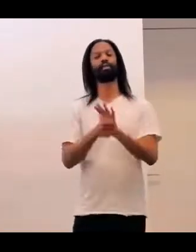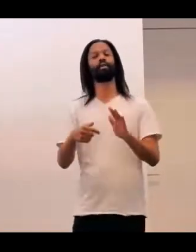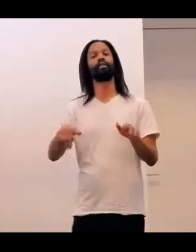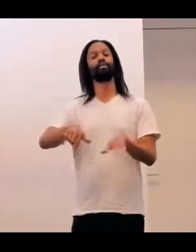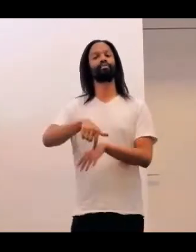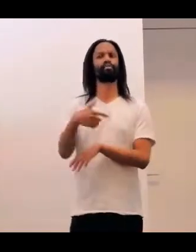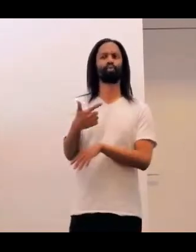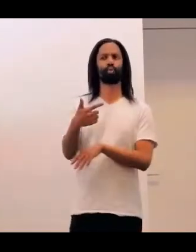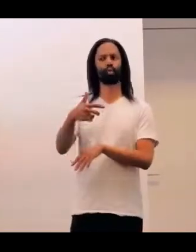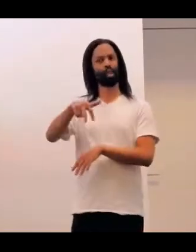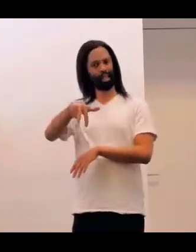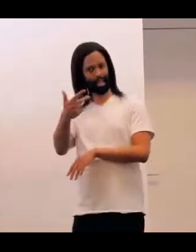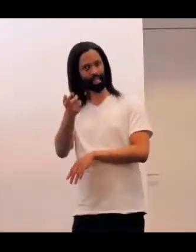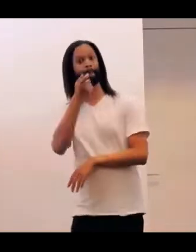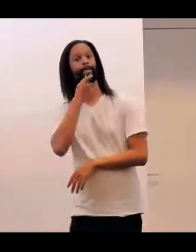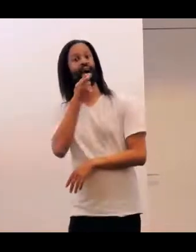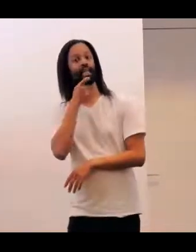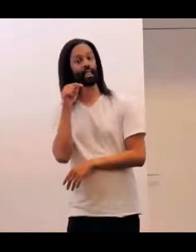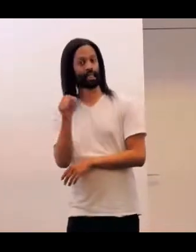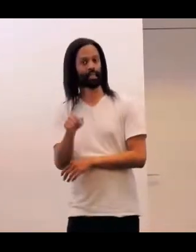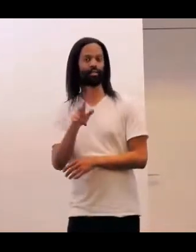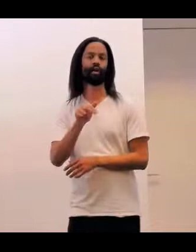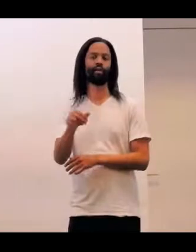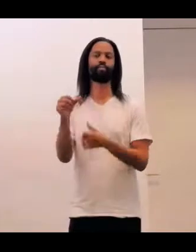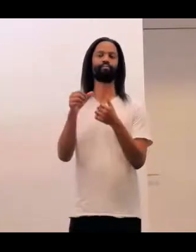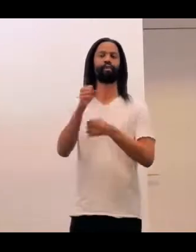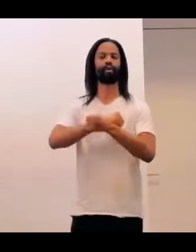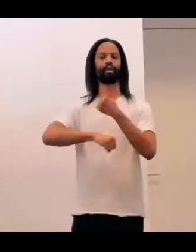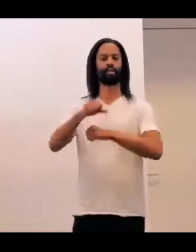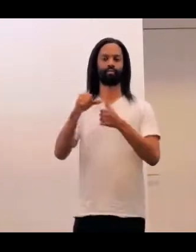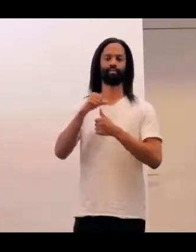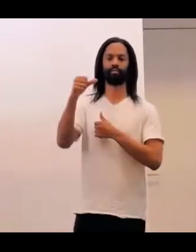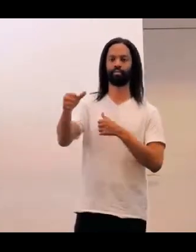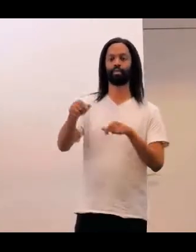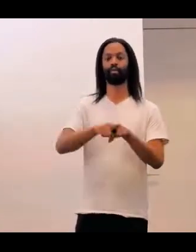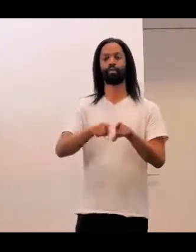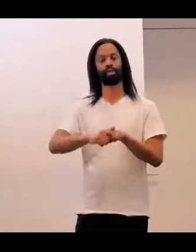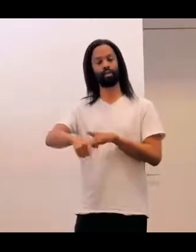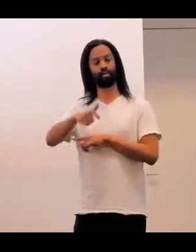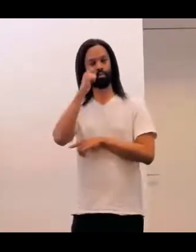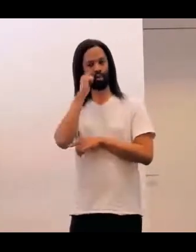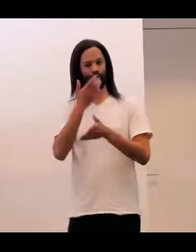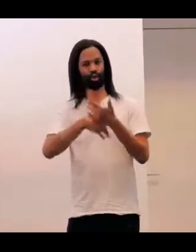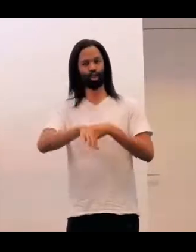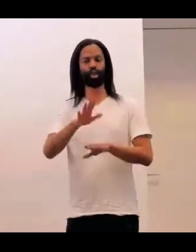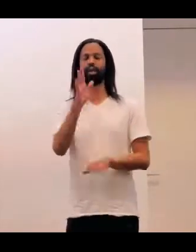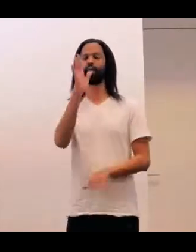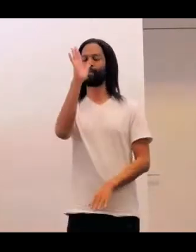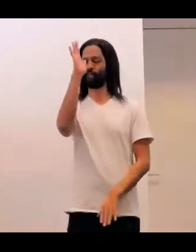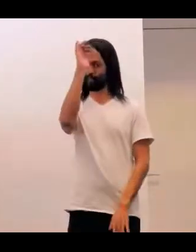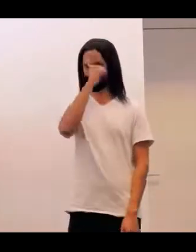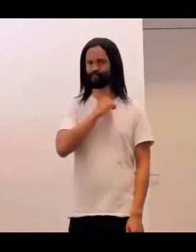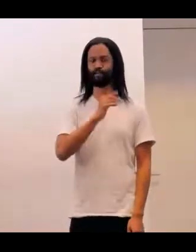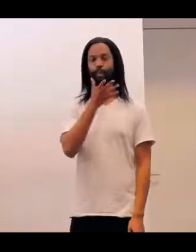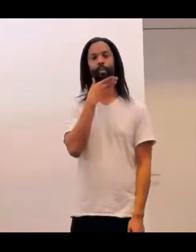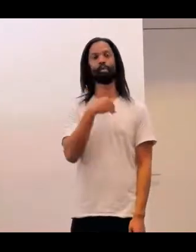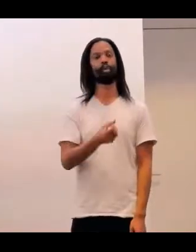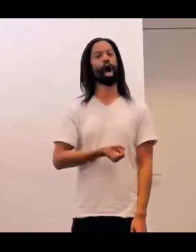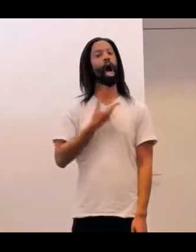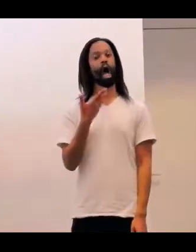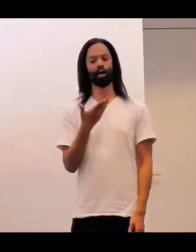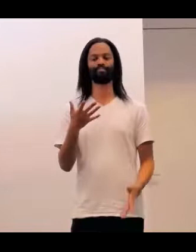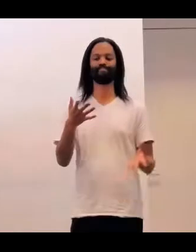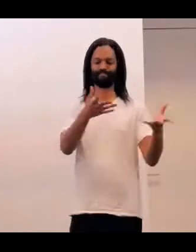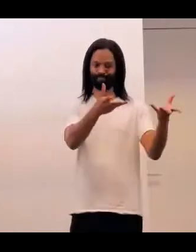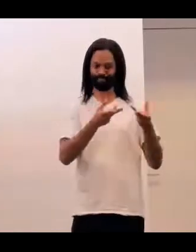prochains. Alors, à distance et aussi dans les salles du Musée des Beaux-Arts, pour les inviter à enrichir